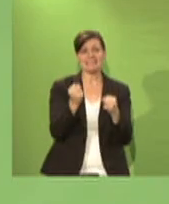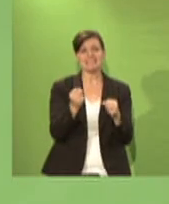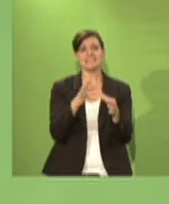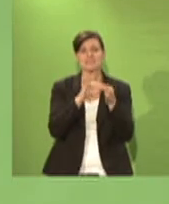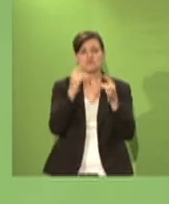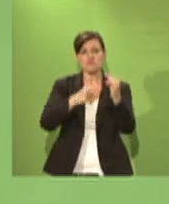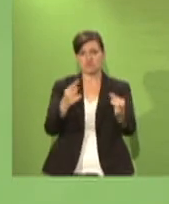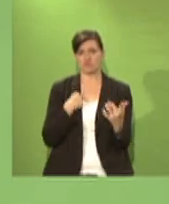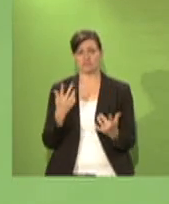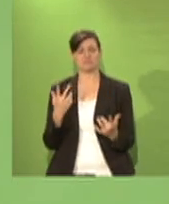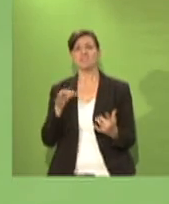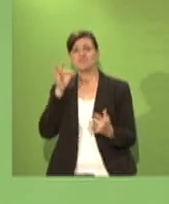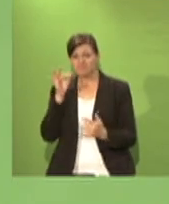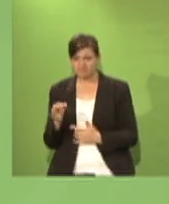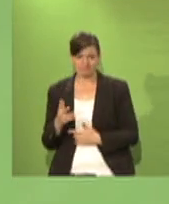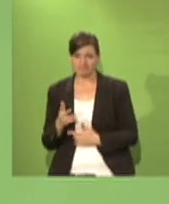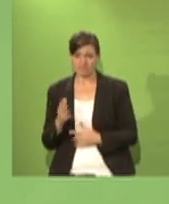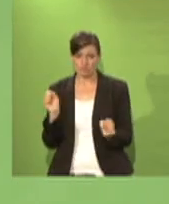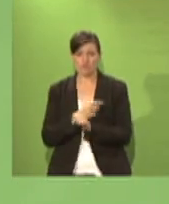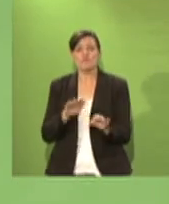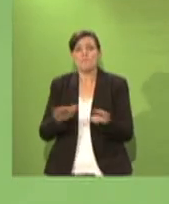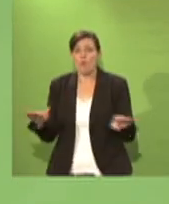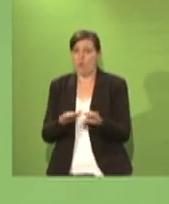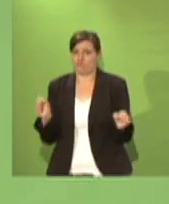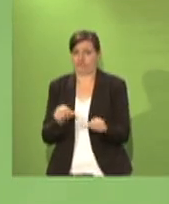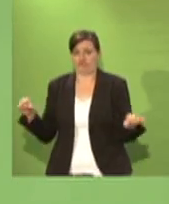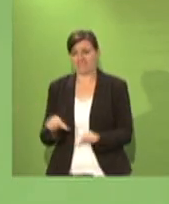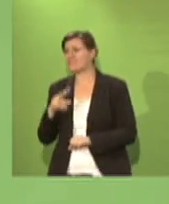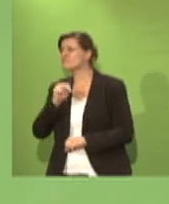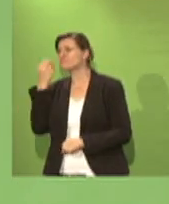Das geht zulasten der Böden. Norwich, kommst du zum Schluss? Ja.